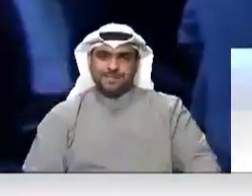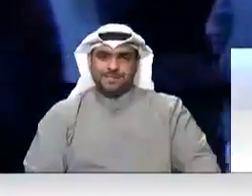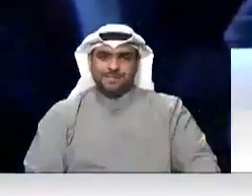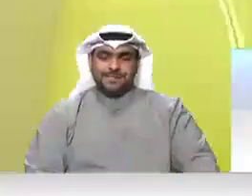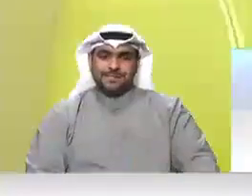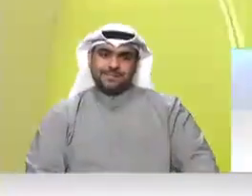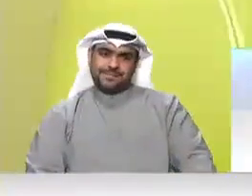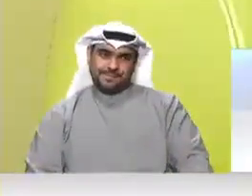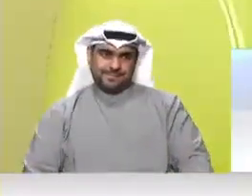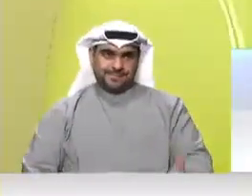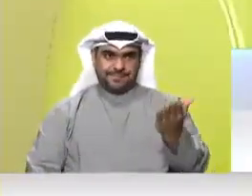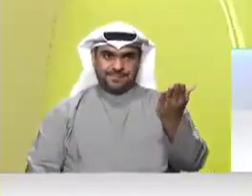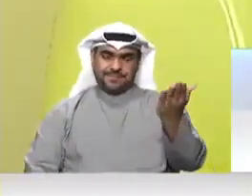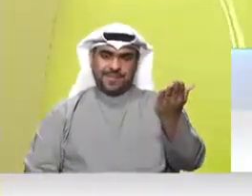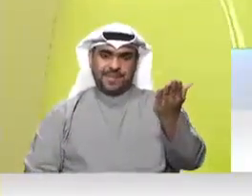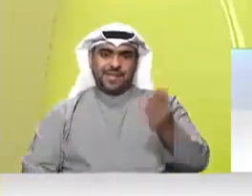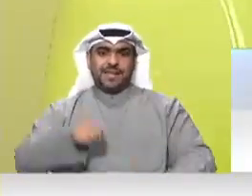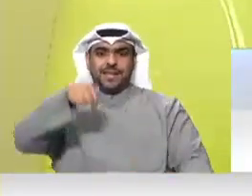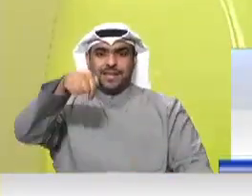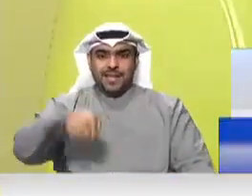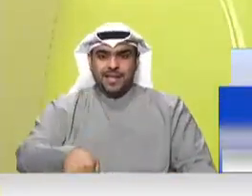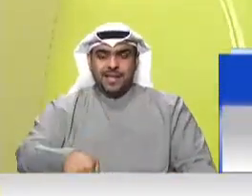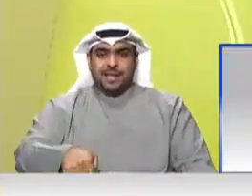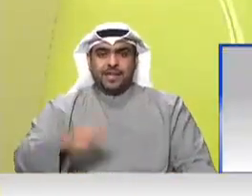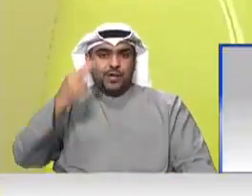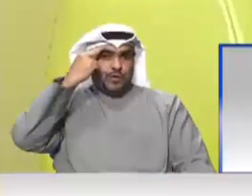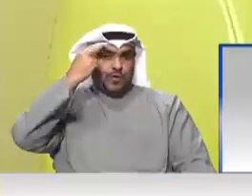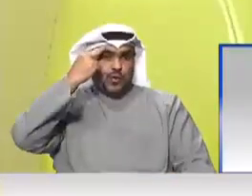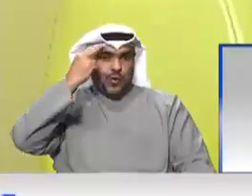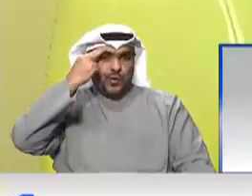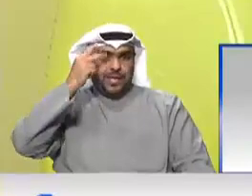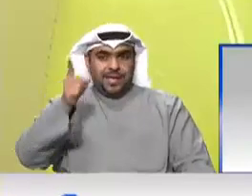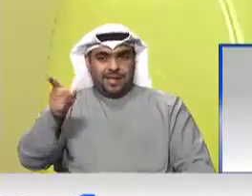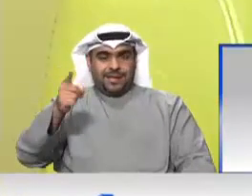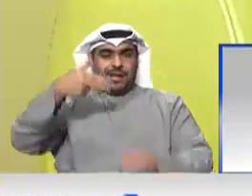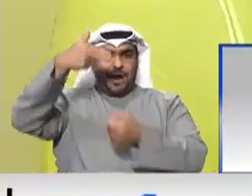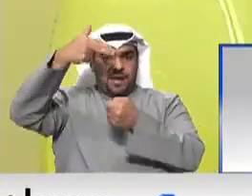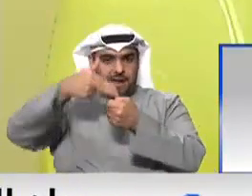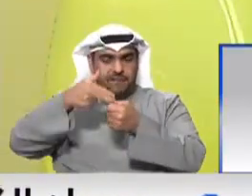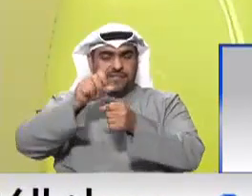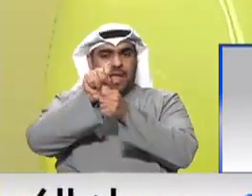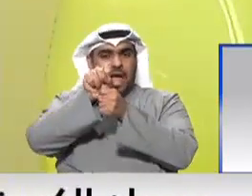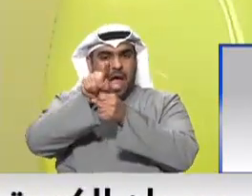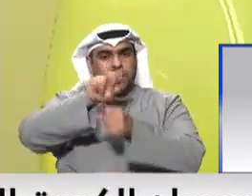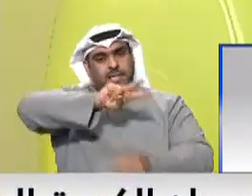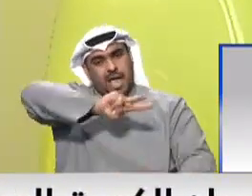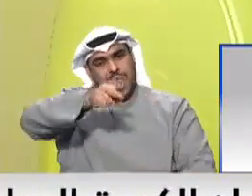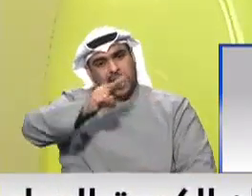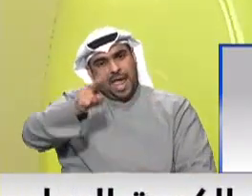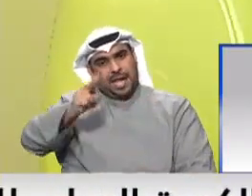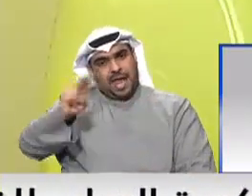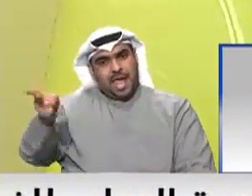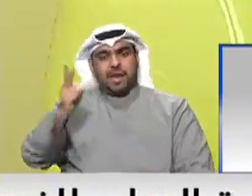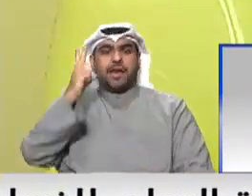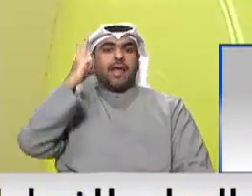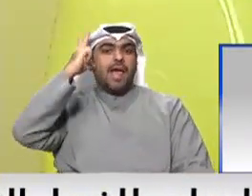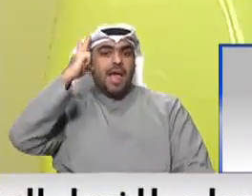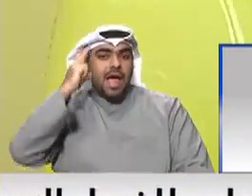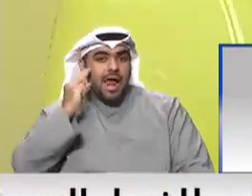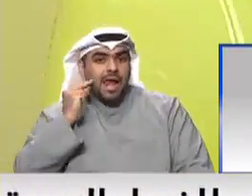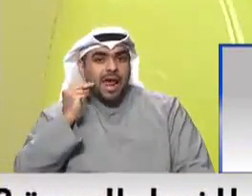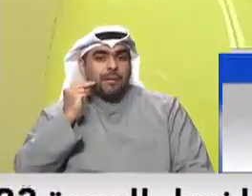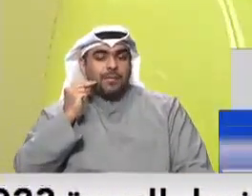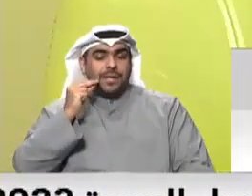اكتفاء يهدف إلى توطين الصناعات المحلية، جلب الخبرات العالمية، ساعدت